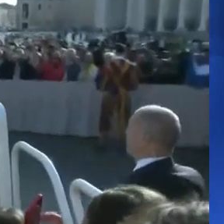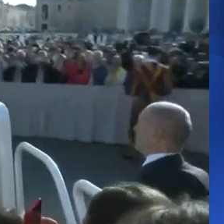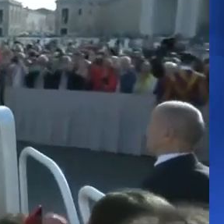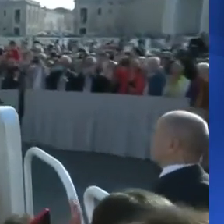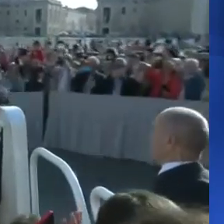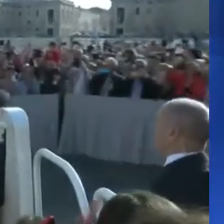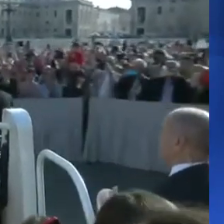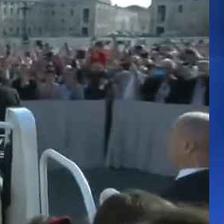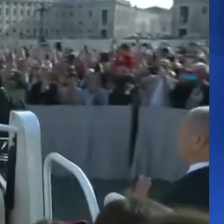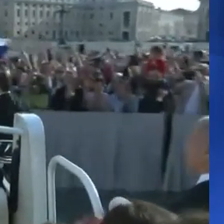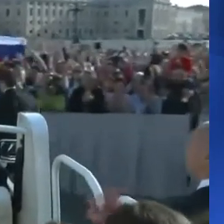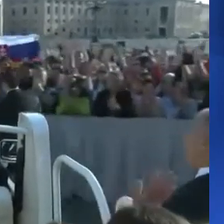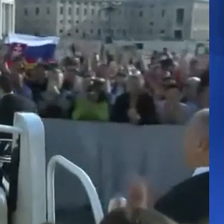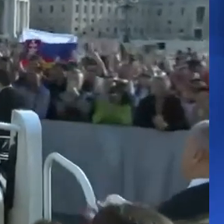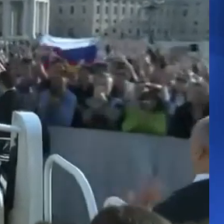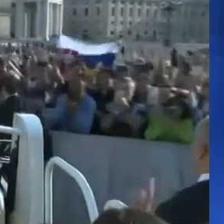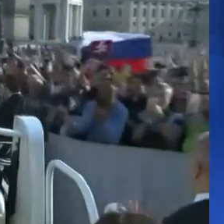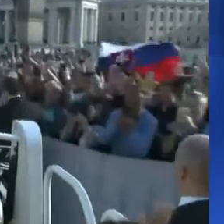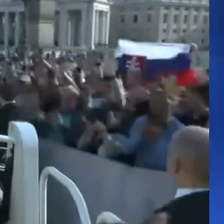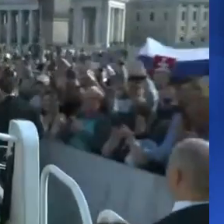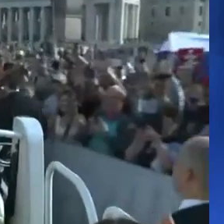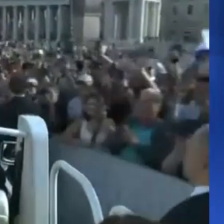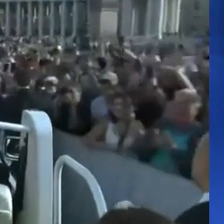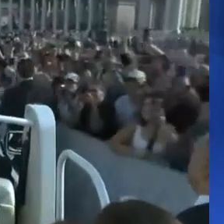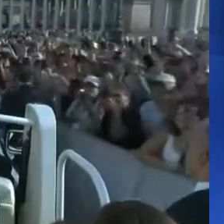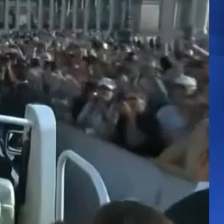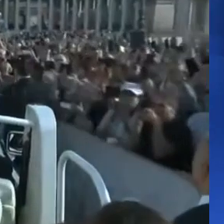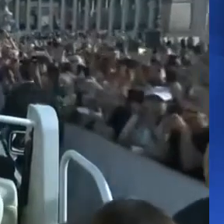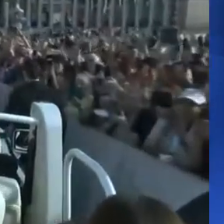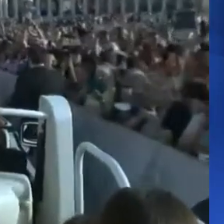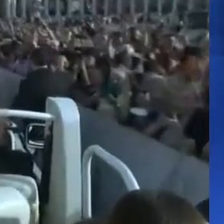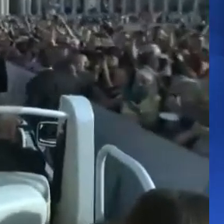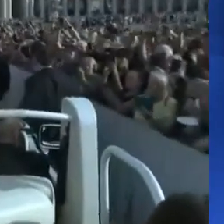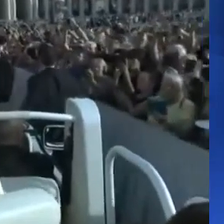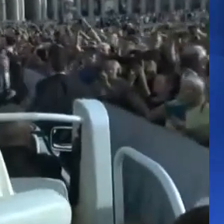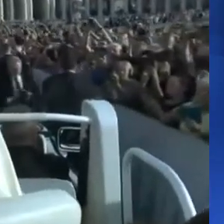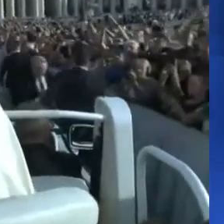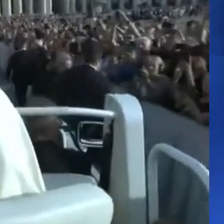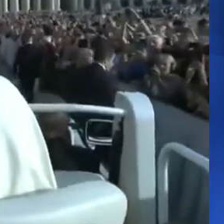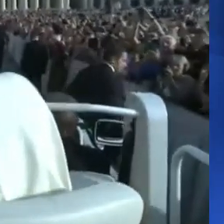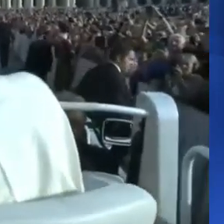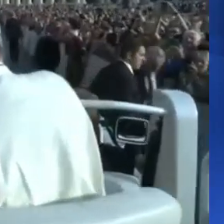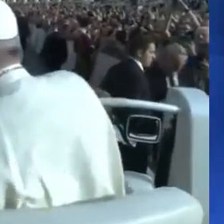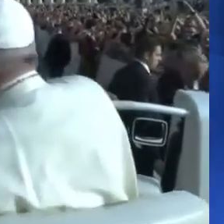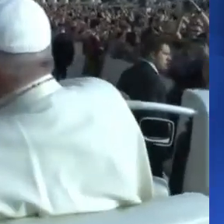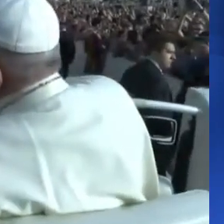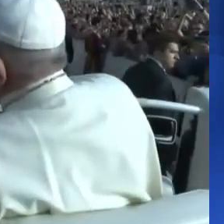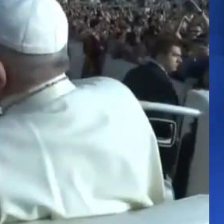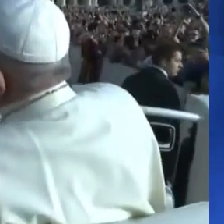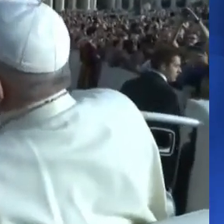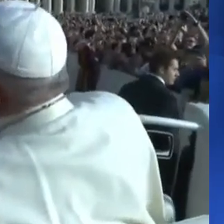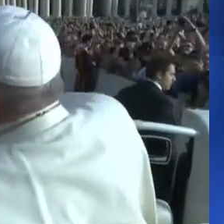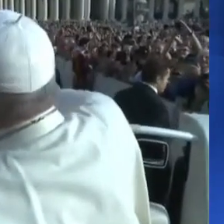بينما نستعد لاستقبال قداسة البابا فرانسيس، نذكركم أن البطاقات للمشاركة في اللقاءات